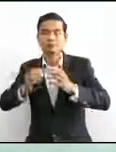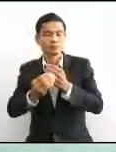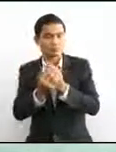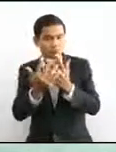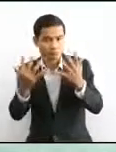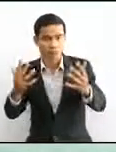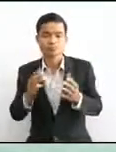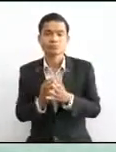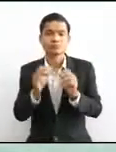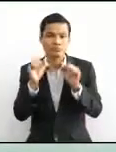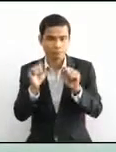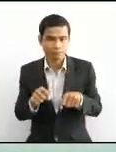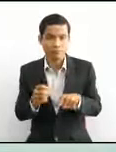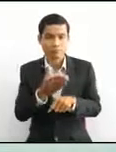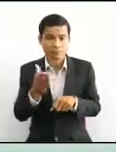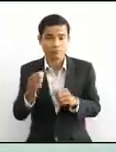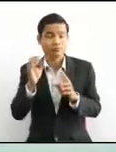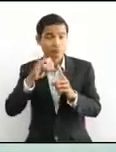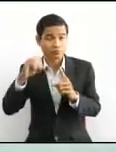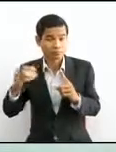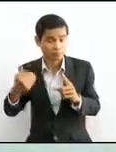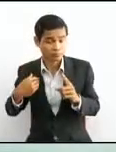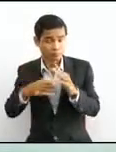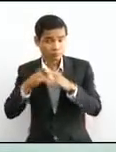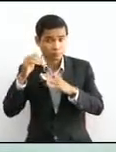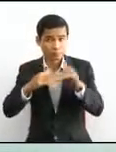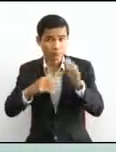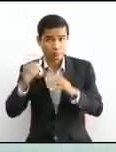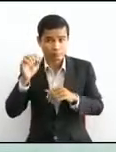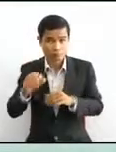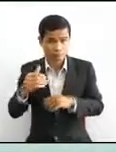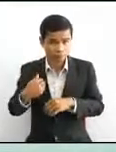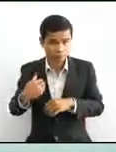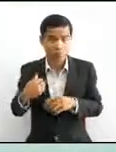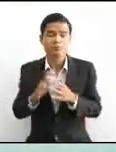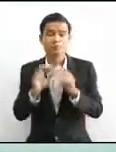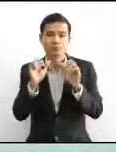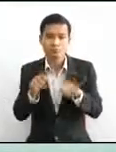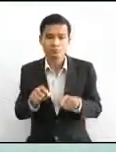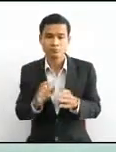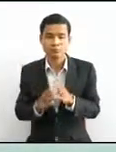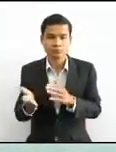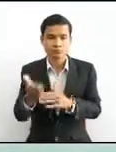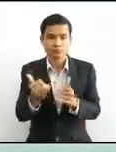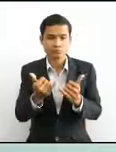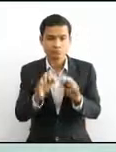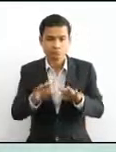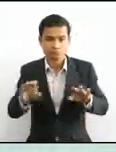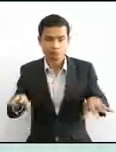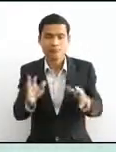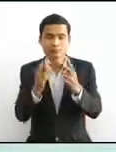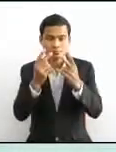tràn. Chà, mình là bao nhiêu mình biết xâm nòng hay con. Chà, cứ mình biết xóm xâm nòng. À lấy con tự ác nế nghe mặc